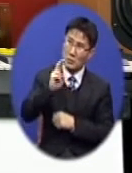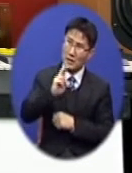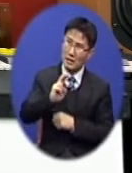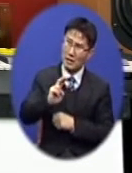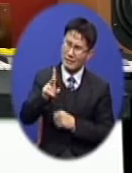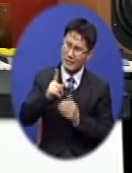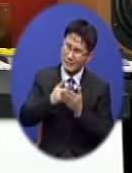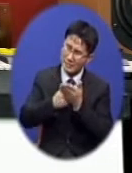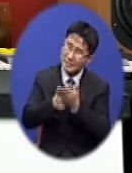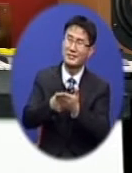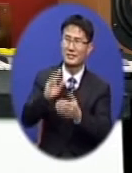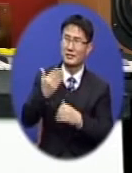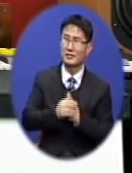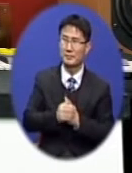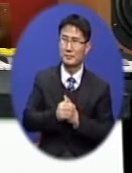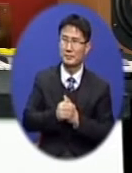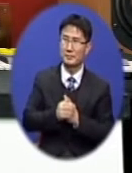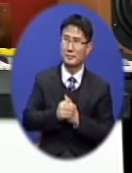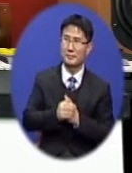지금 신청을 내가 했거든요. 네. 네.